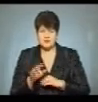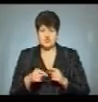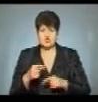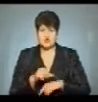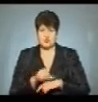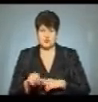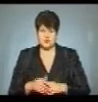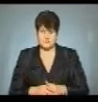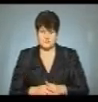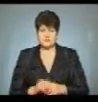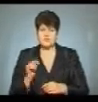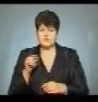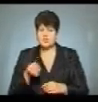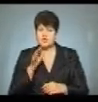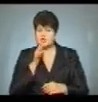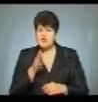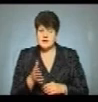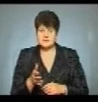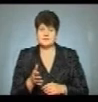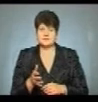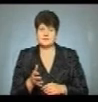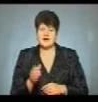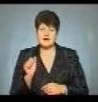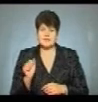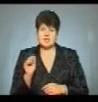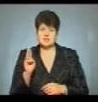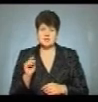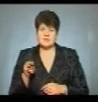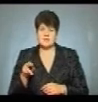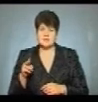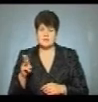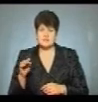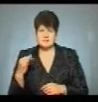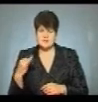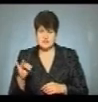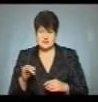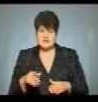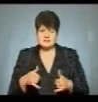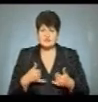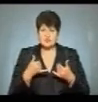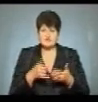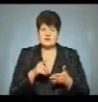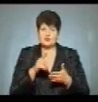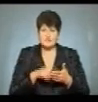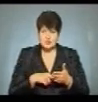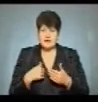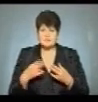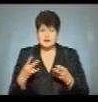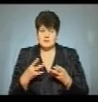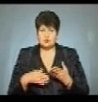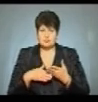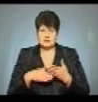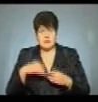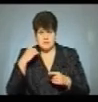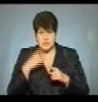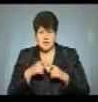кордон. На той час Андрій Шептицький звернувся до віруючих, каже, нам треба допомогти братам-українцям